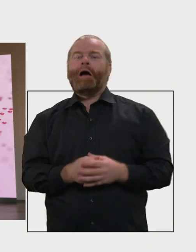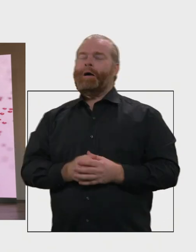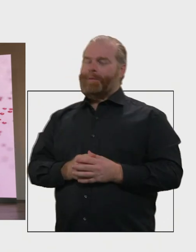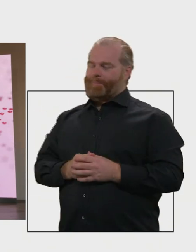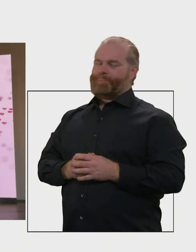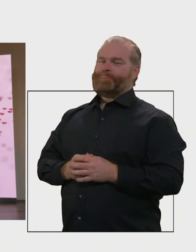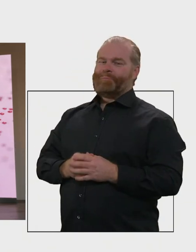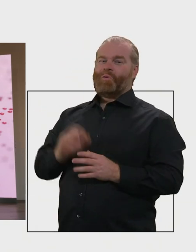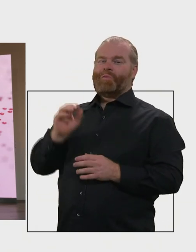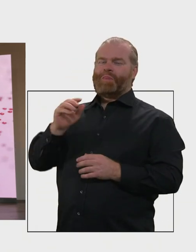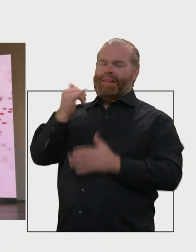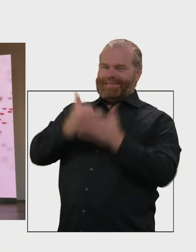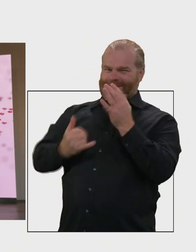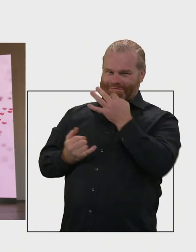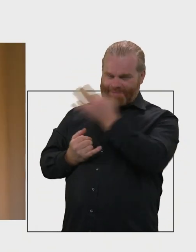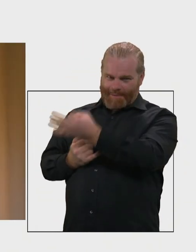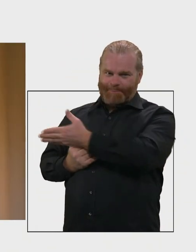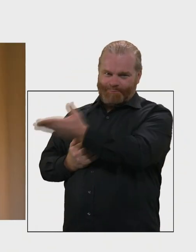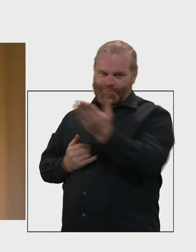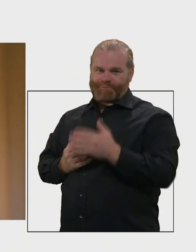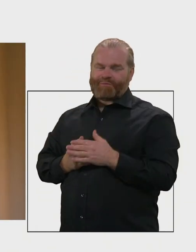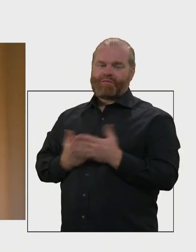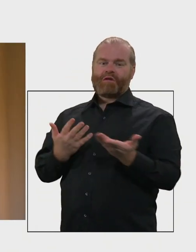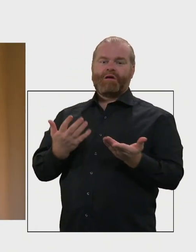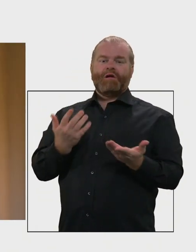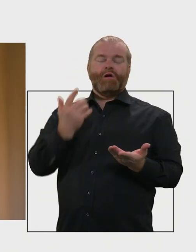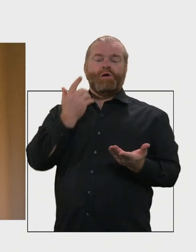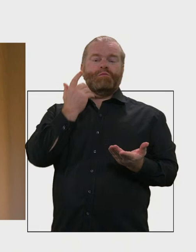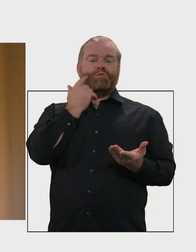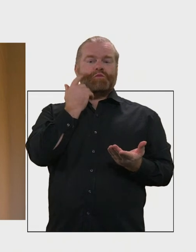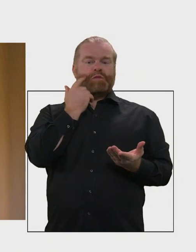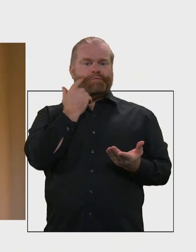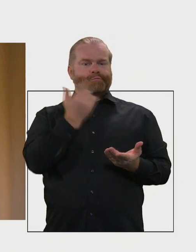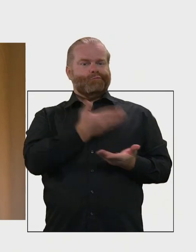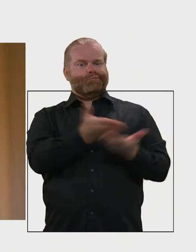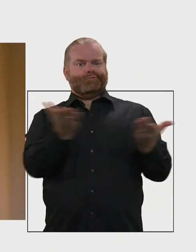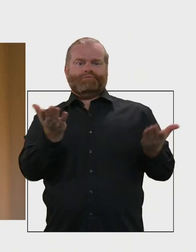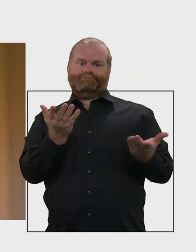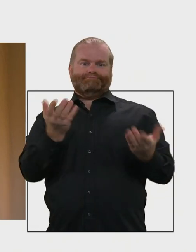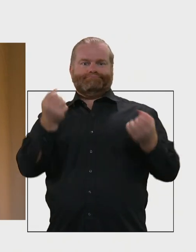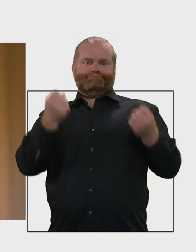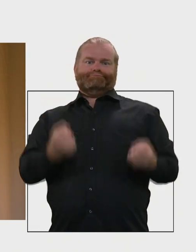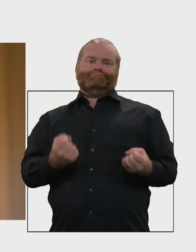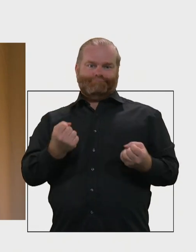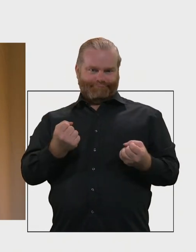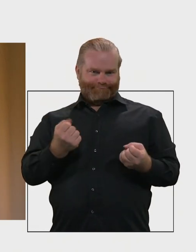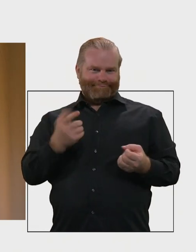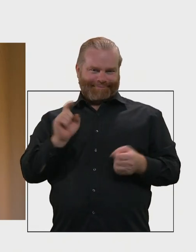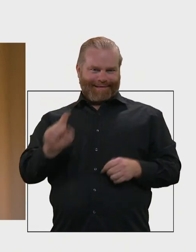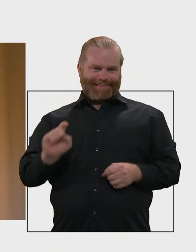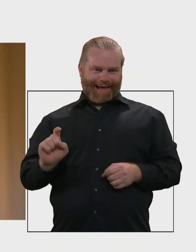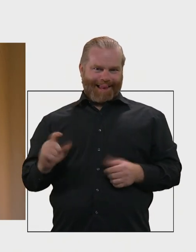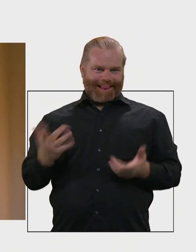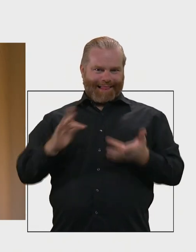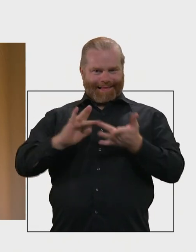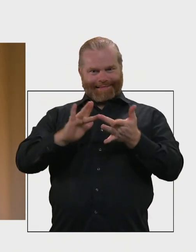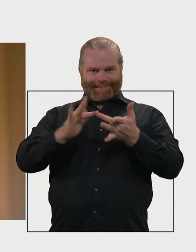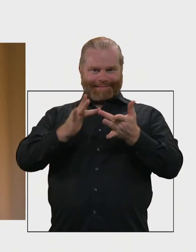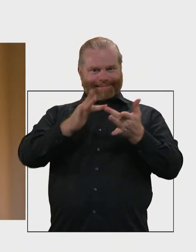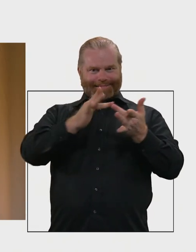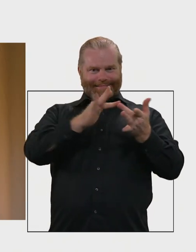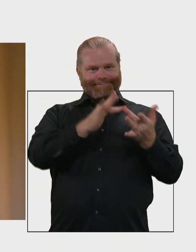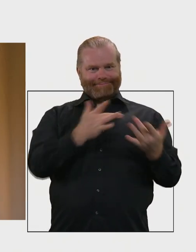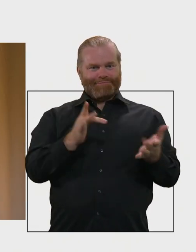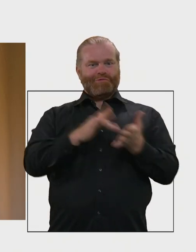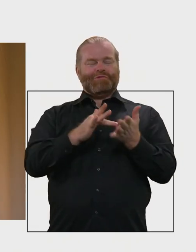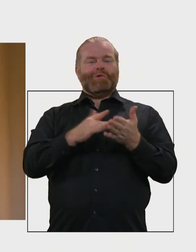Im Moment ist es ja so, dass das alles nur digital stattfinden kann, weil der Eröffnungstermin ja verschoben werden muss. Das sollte ja